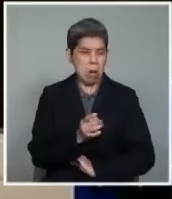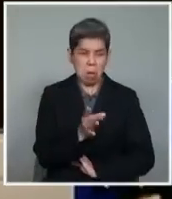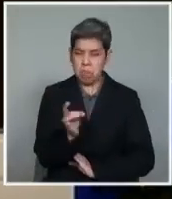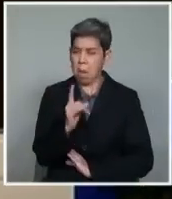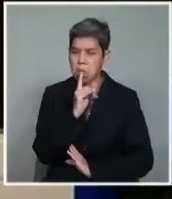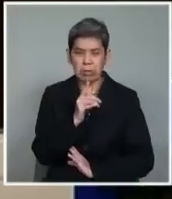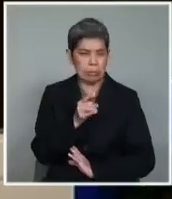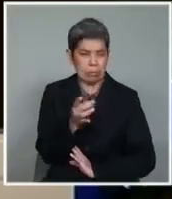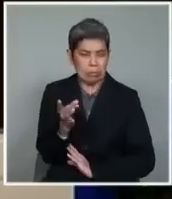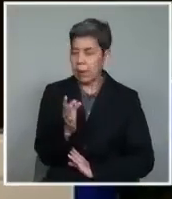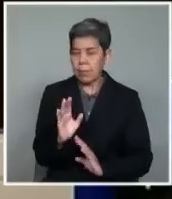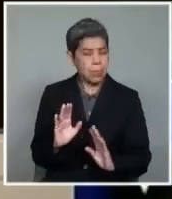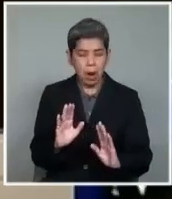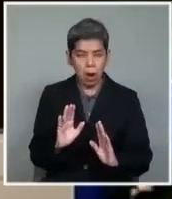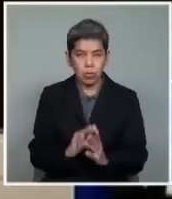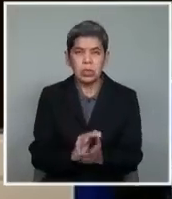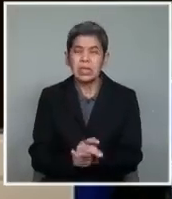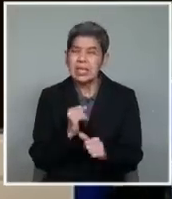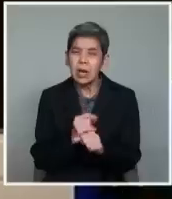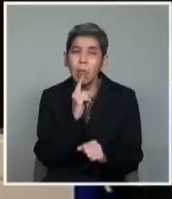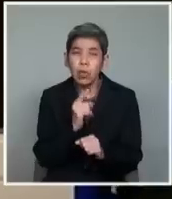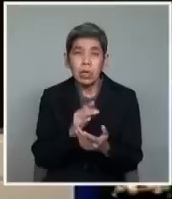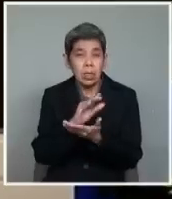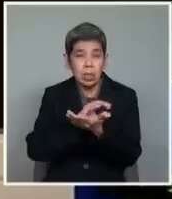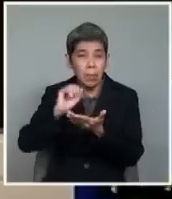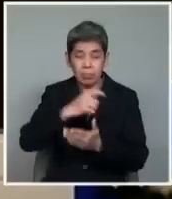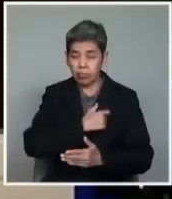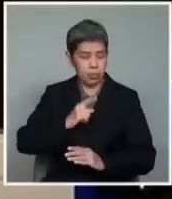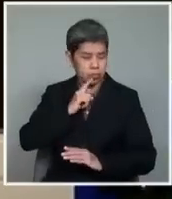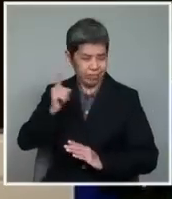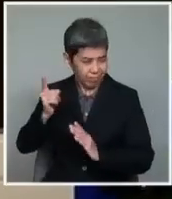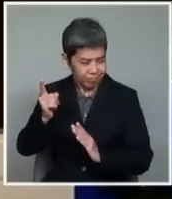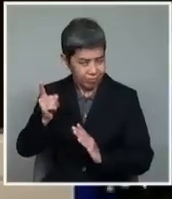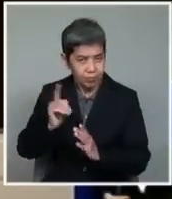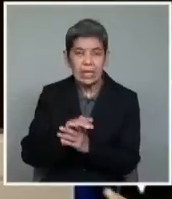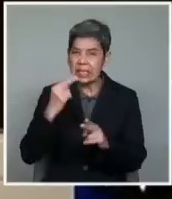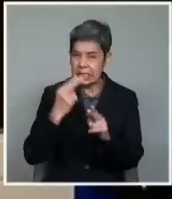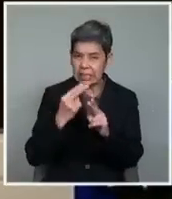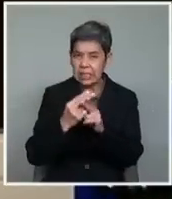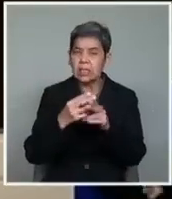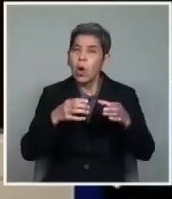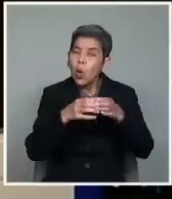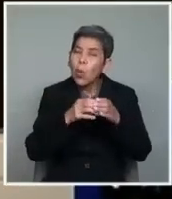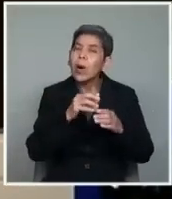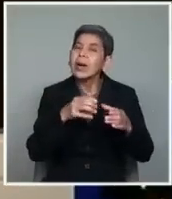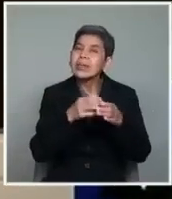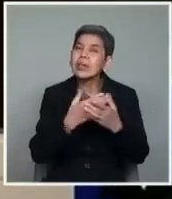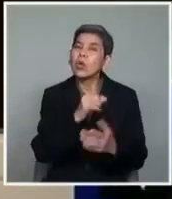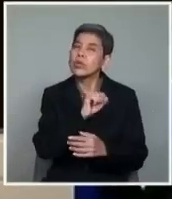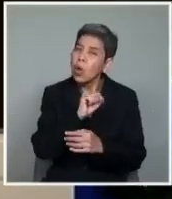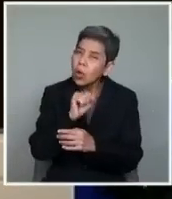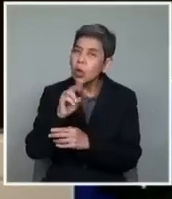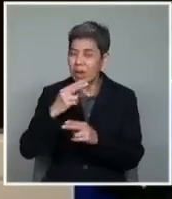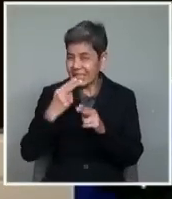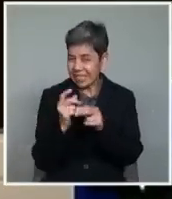หรือเสียดสีบุคคลใดและห้ามกล่าวถึงสถาบันพระมหากษัตริย์หรือออกชื่อสมาชิกรัฐสภาห